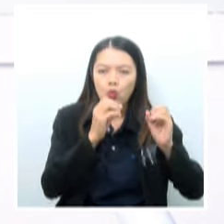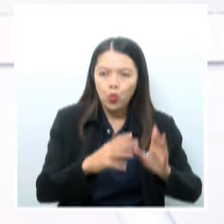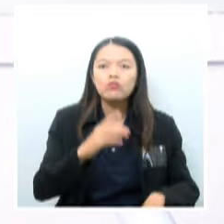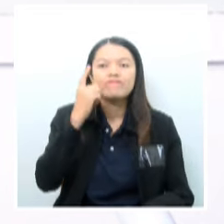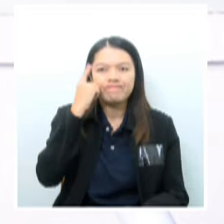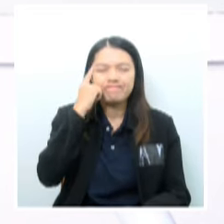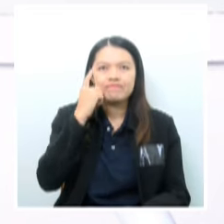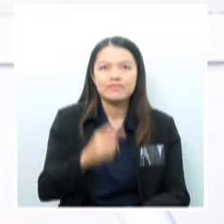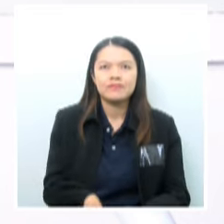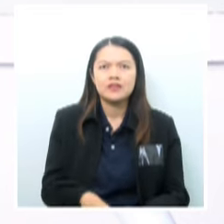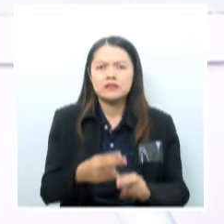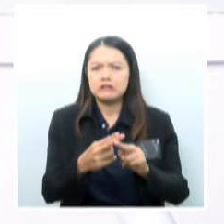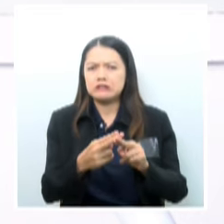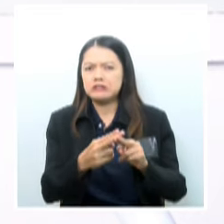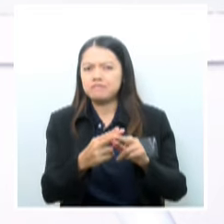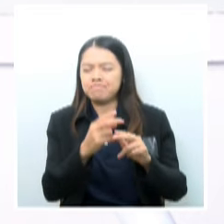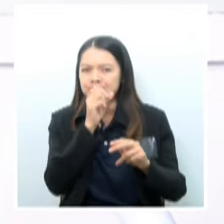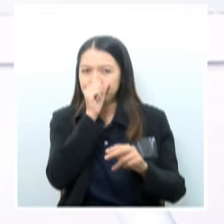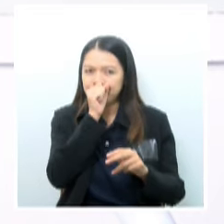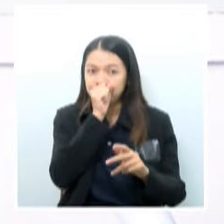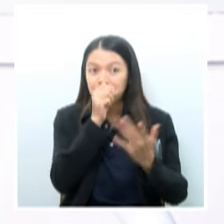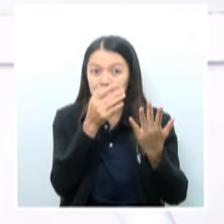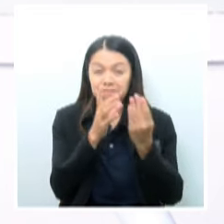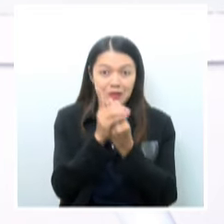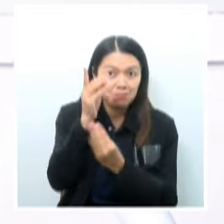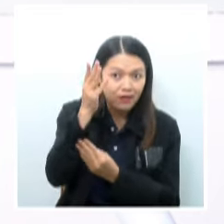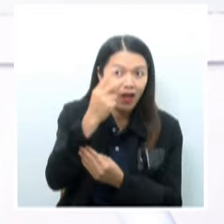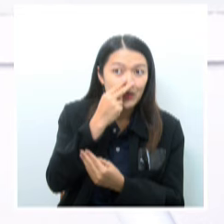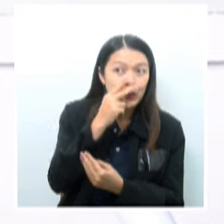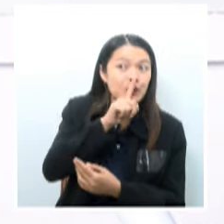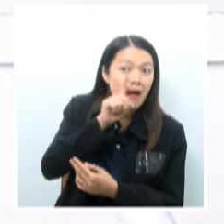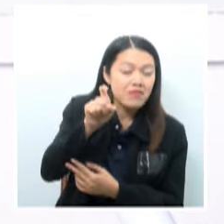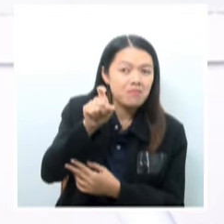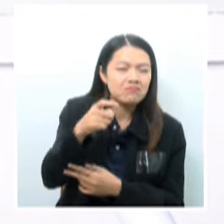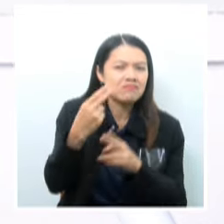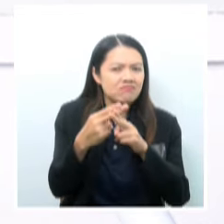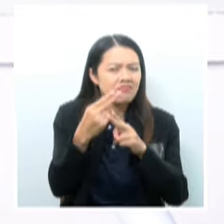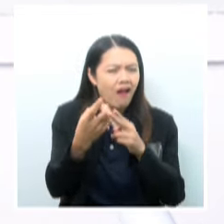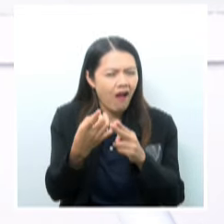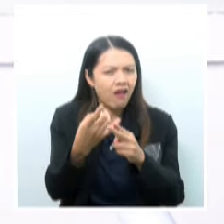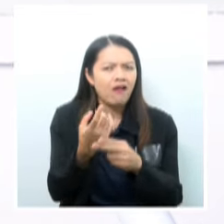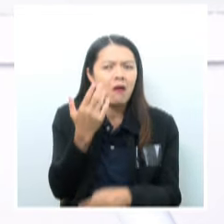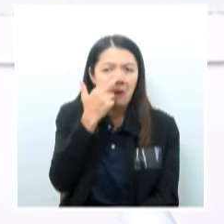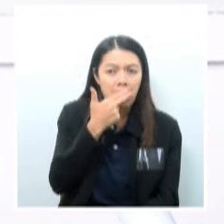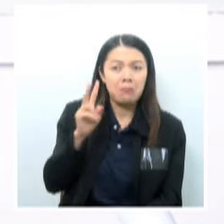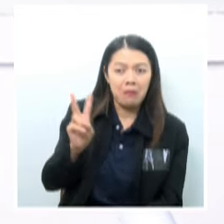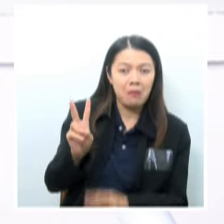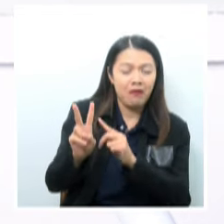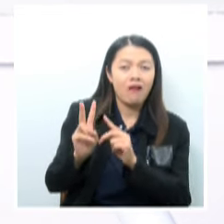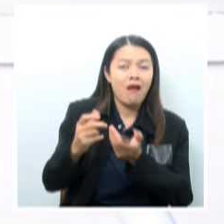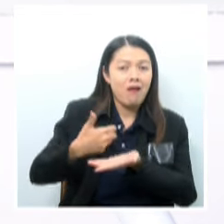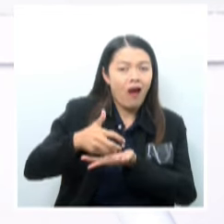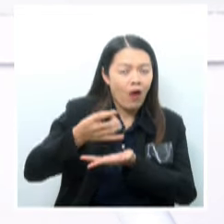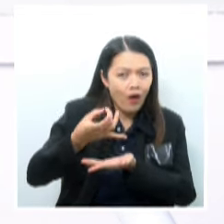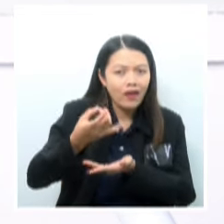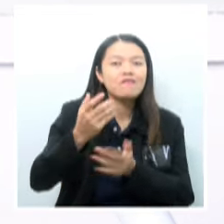แต่ก็อุบชื่อรายการกันไว้ใช่ไหมเพราะฉะนั้นเนี่ยเดี๋ยวสัปดาห์หน้าจะต้องมาติดตามกันค่ะว่าหนุ่มหล่อทั้งสองท่านเนี่ยเขาจะมีอะไรมาฝากท่านผู้